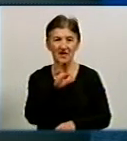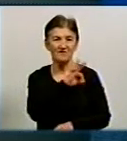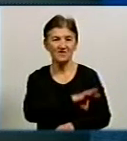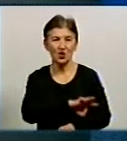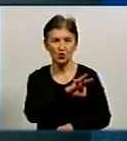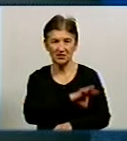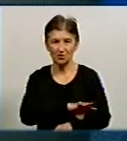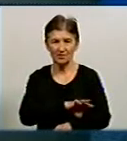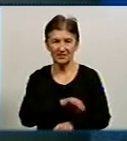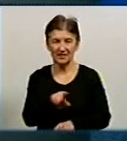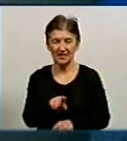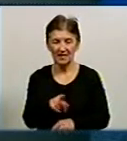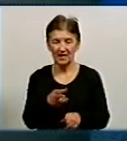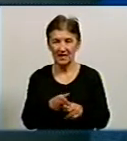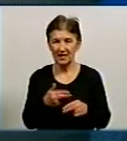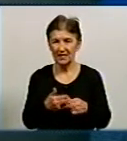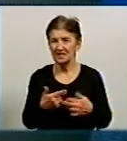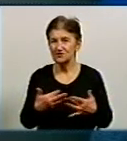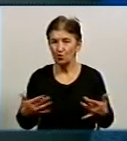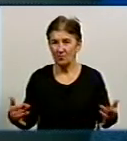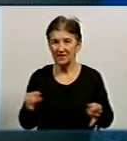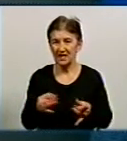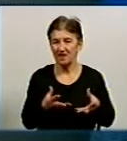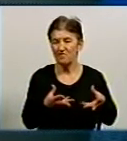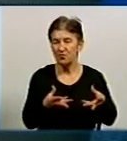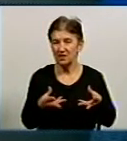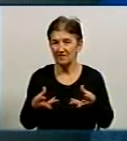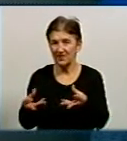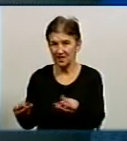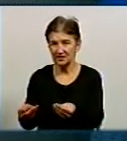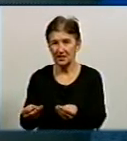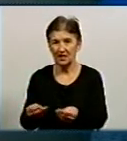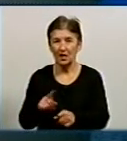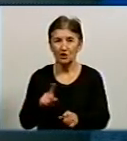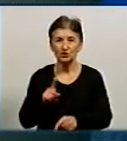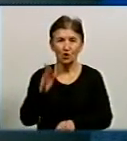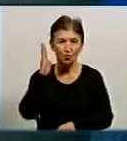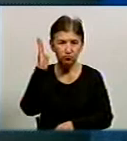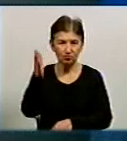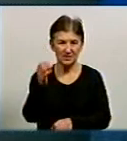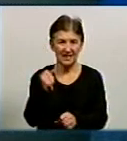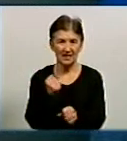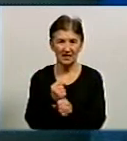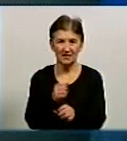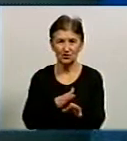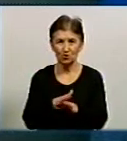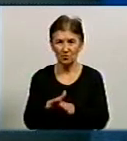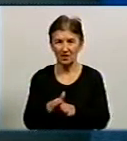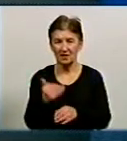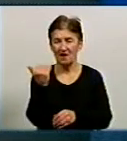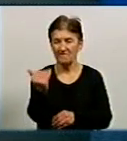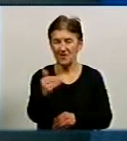використовувати цей інструмент і впливати на те, що буде зроблено там в вашому дворі